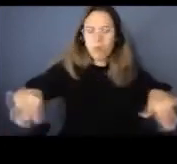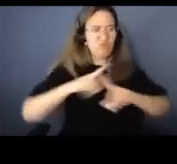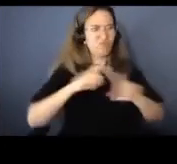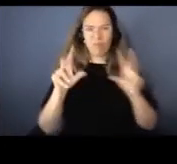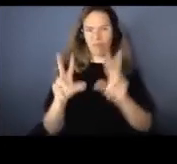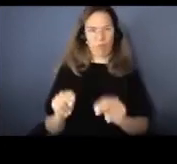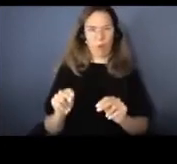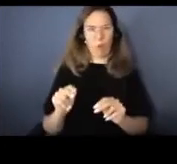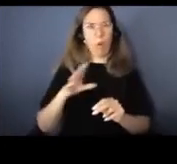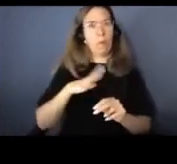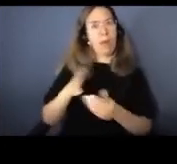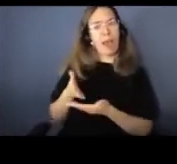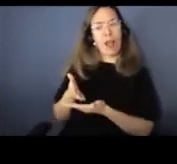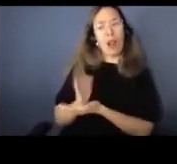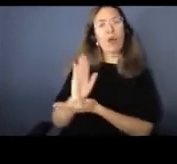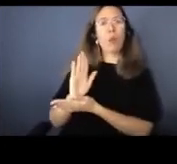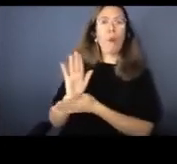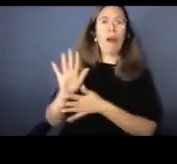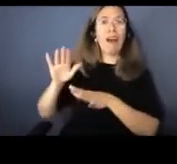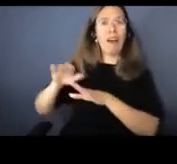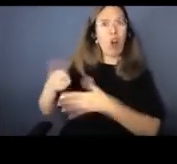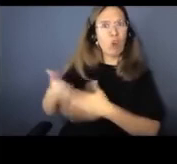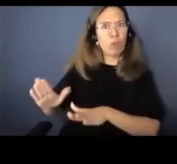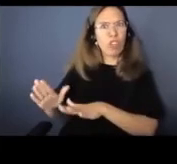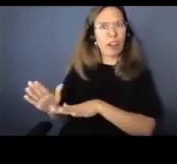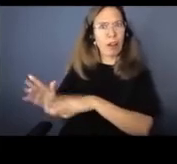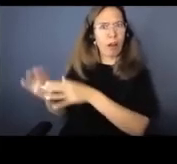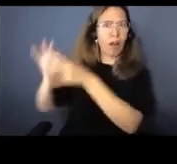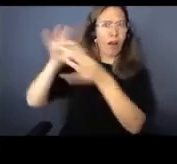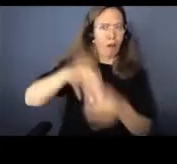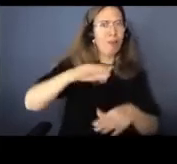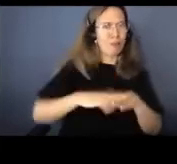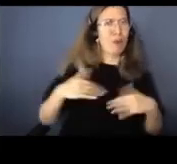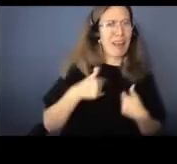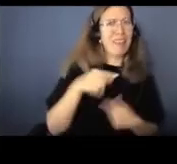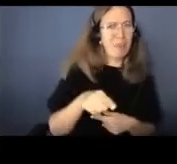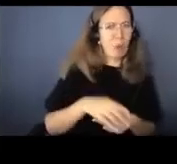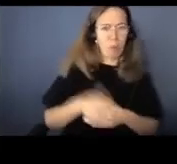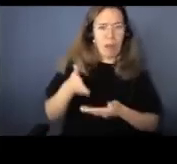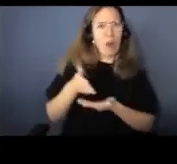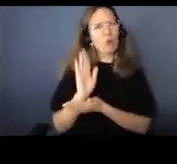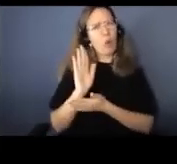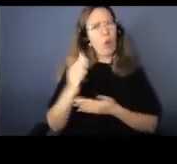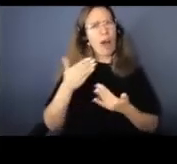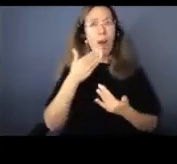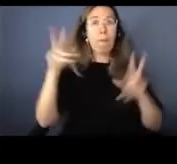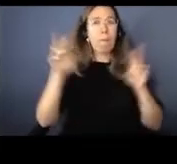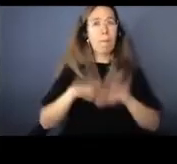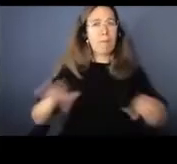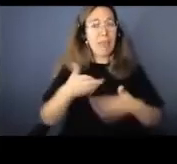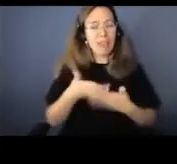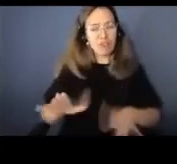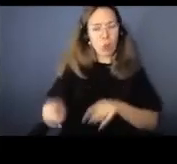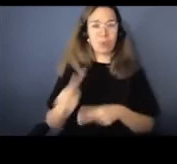mais le droit des biens s'applique à eux. Or, le droit des biens, c'est essentiellement